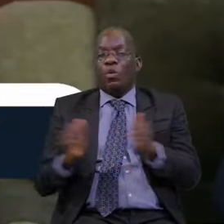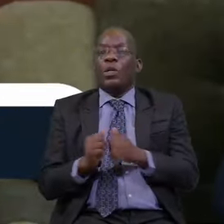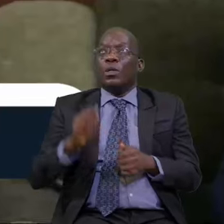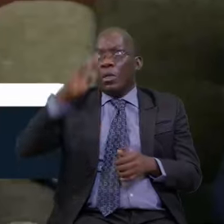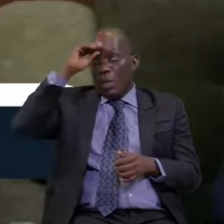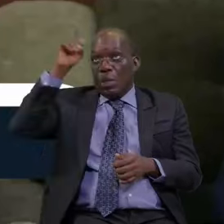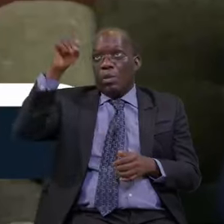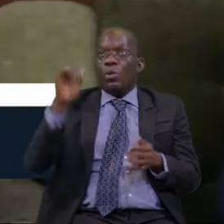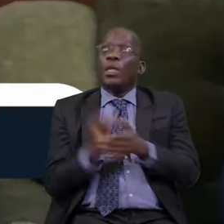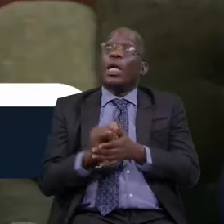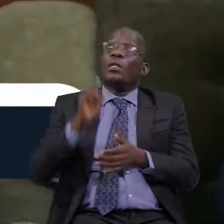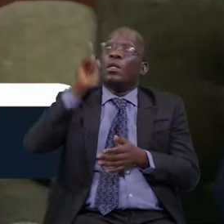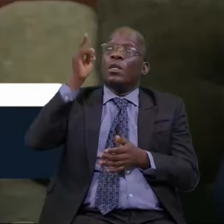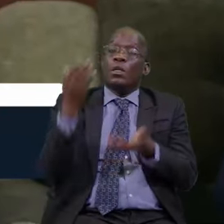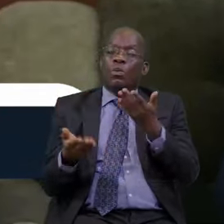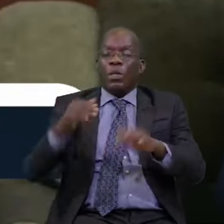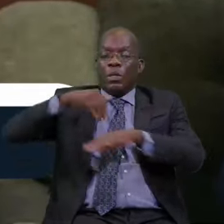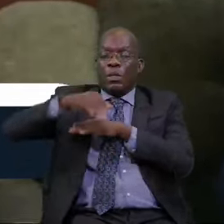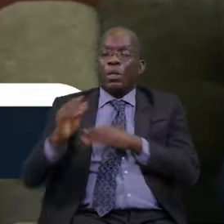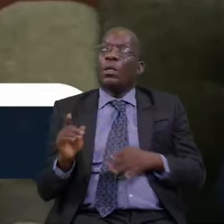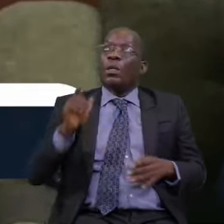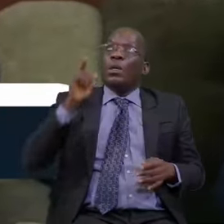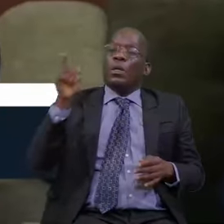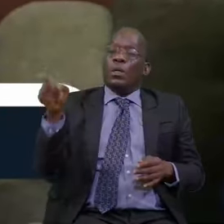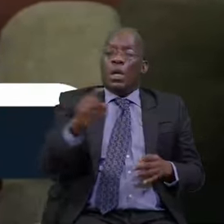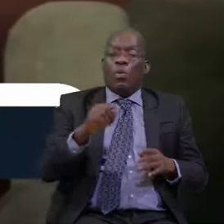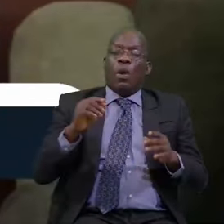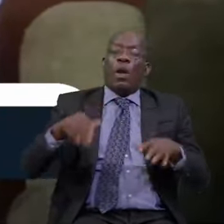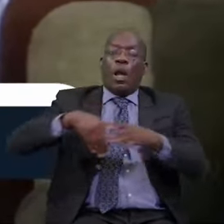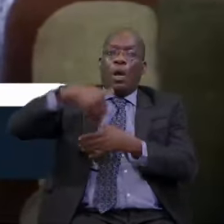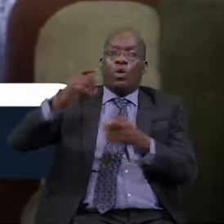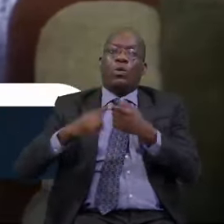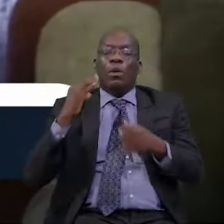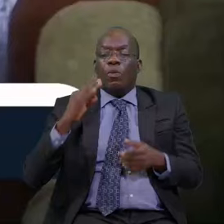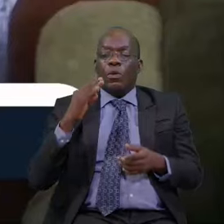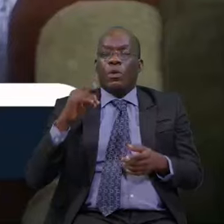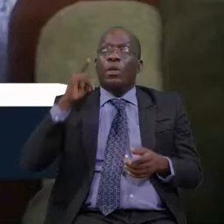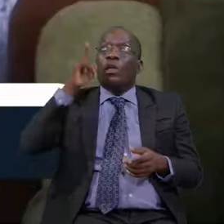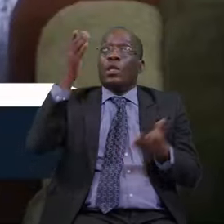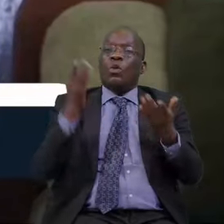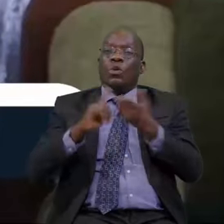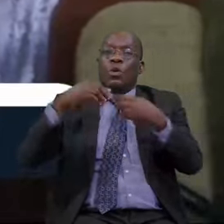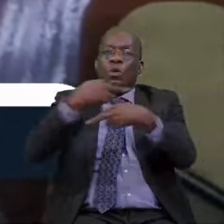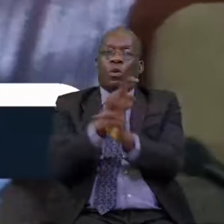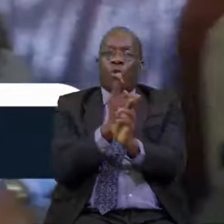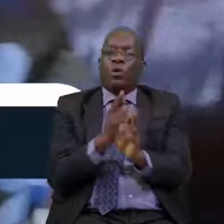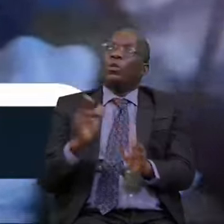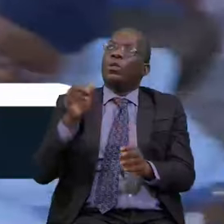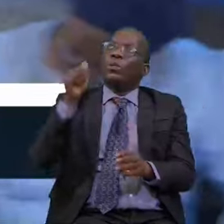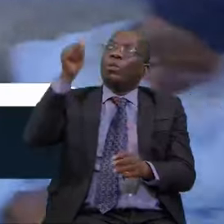et pour les envoyer prêcher, il veut se reproduire en